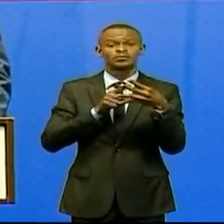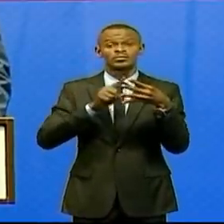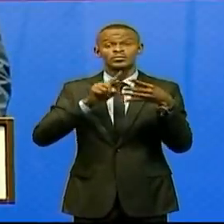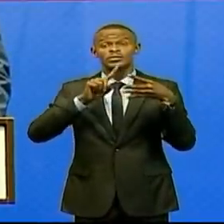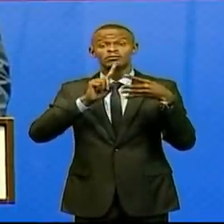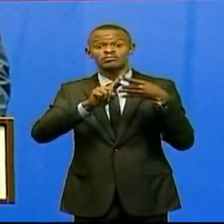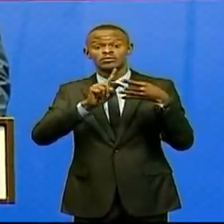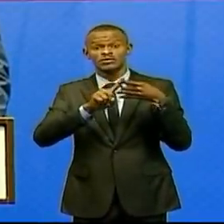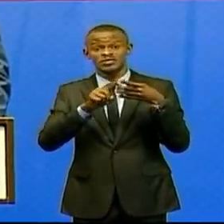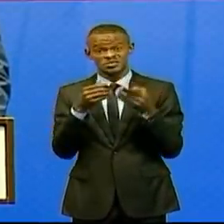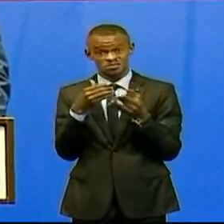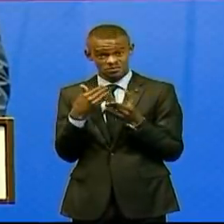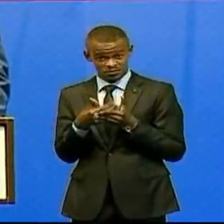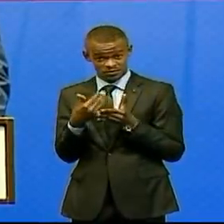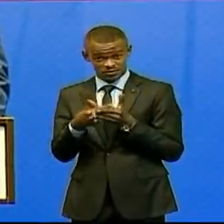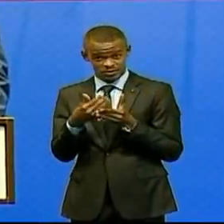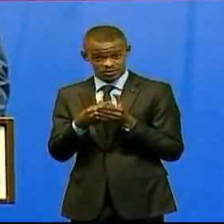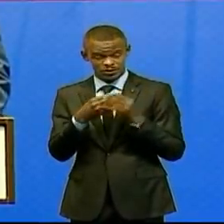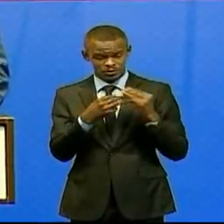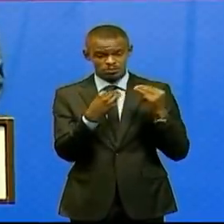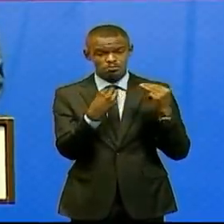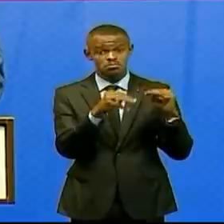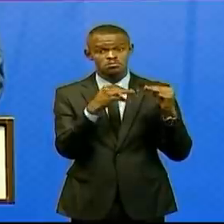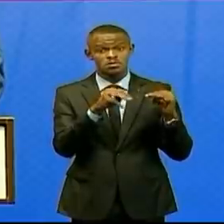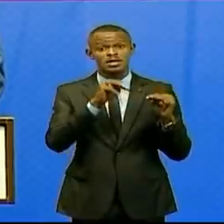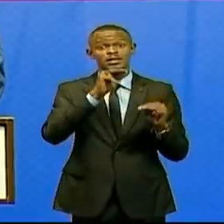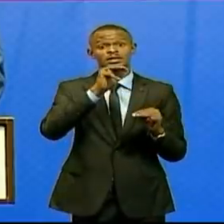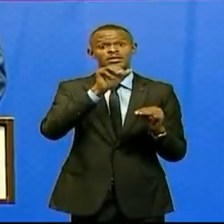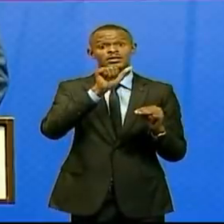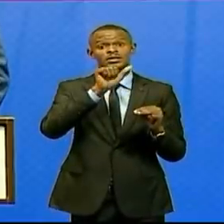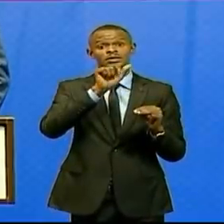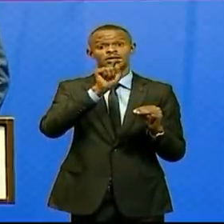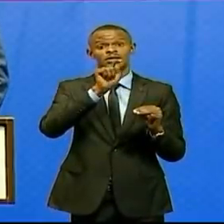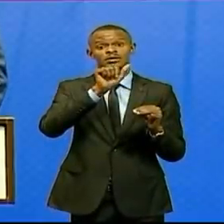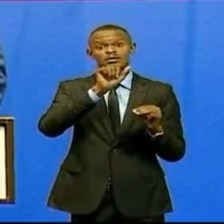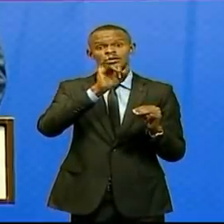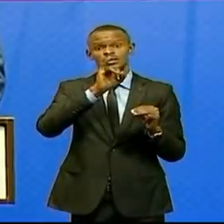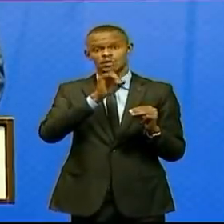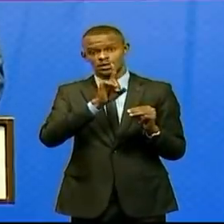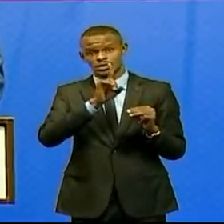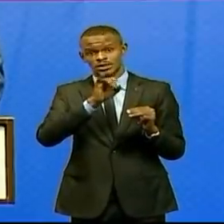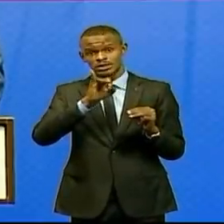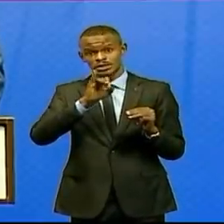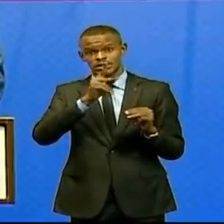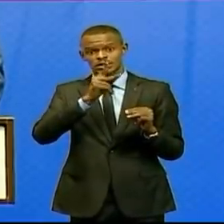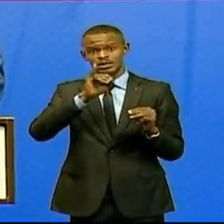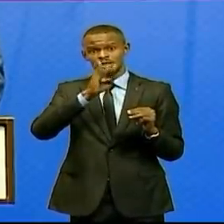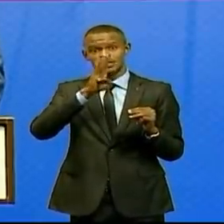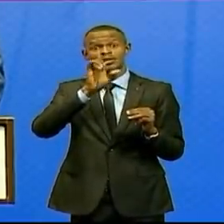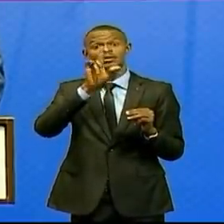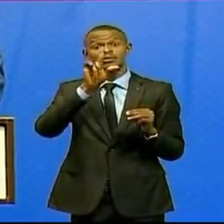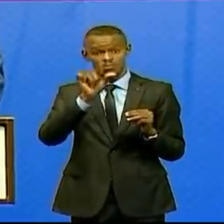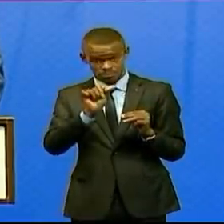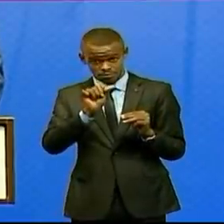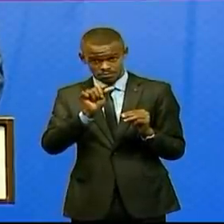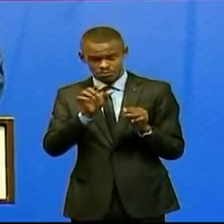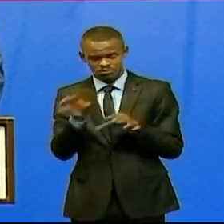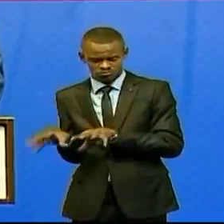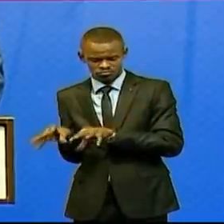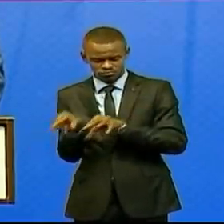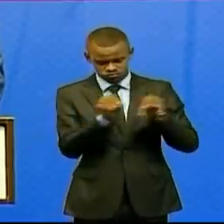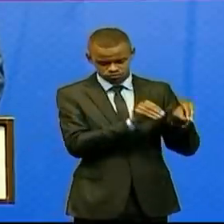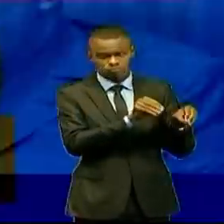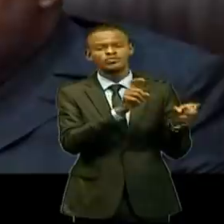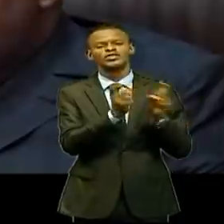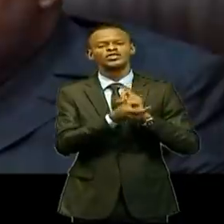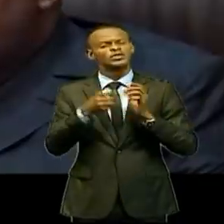l'urgence de la délocalisation et de la modernisation du marché de Matadi Kibala. Le président de la République,